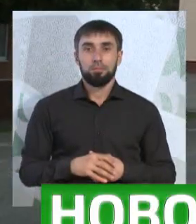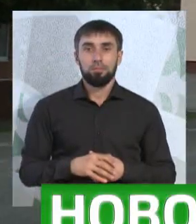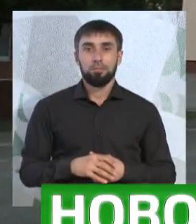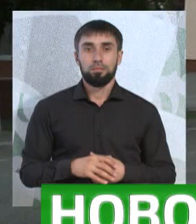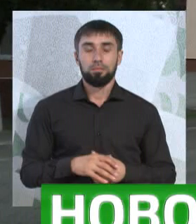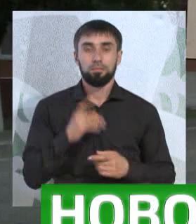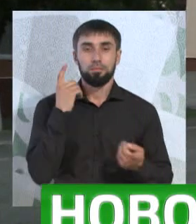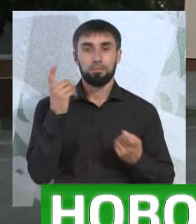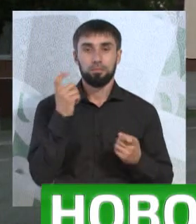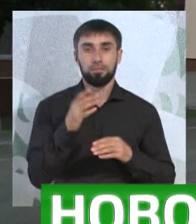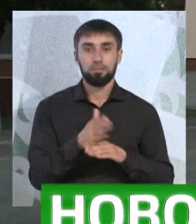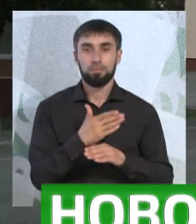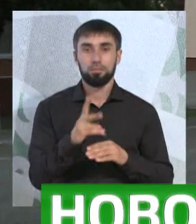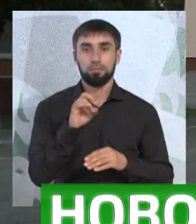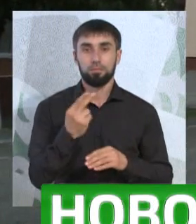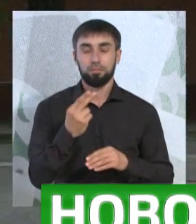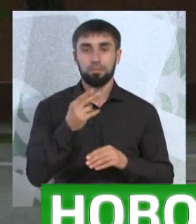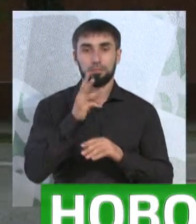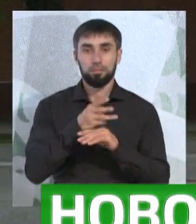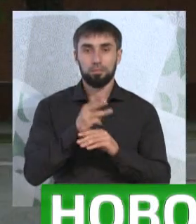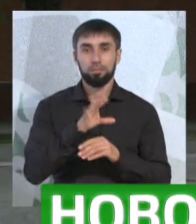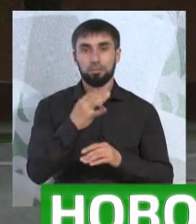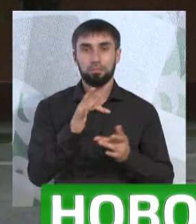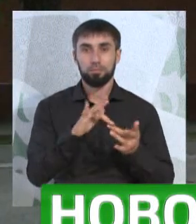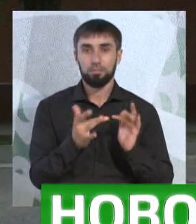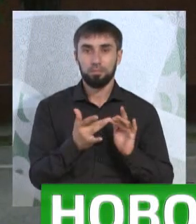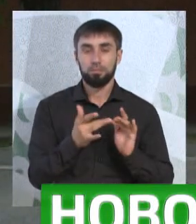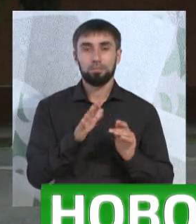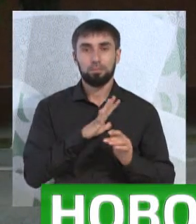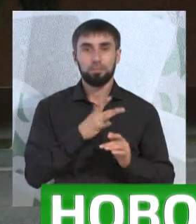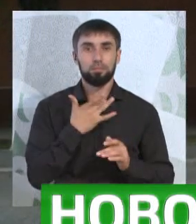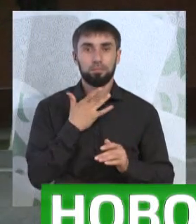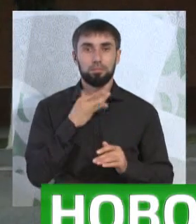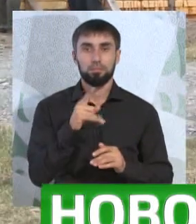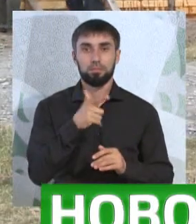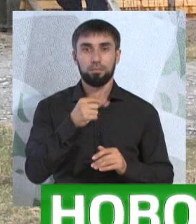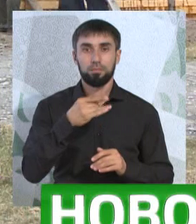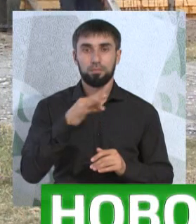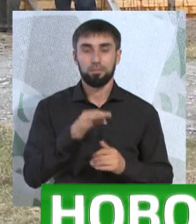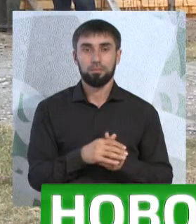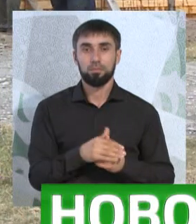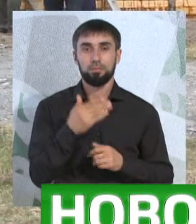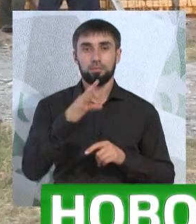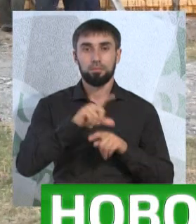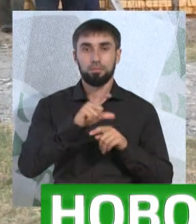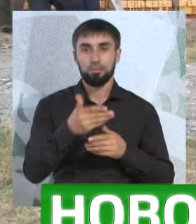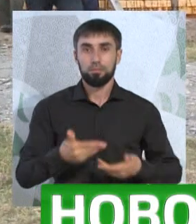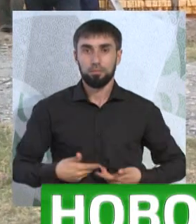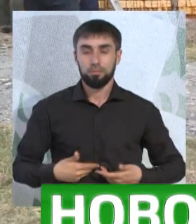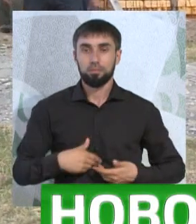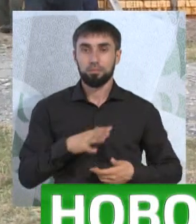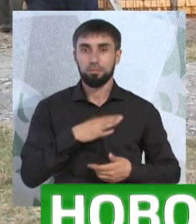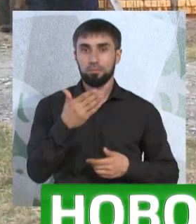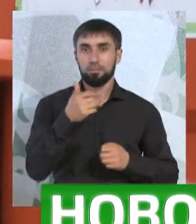В информационный отдел национальной телекомпании и в социальные сети поступали жалобы из Гамурзиева. По словам жителей, вода здесь тоже подается